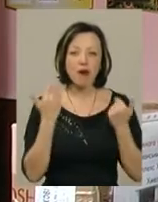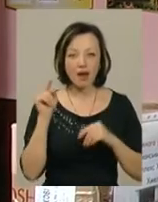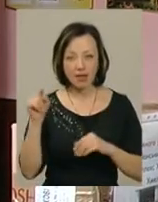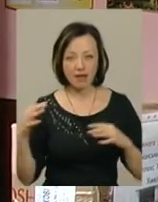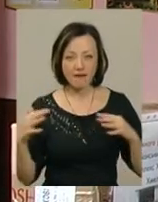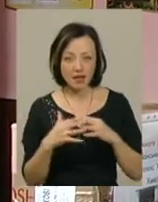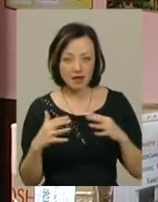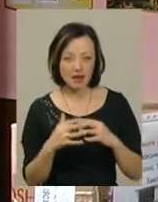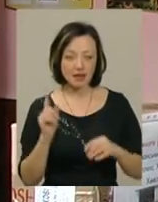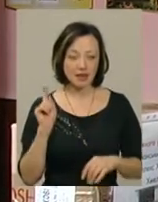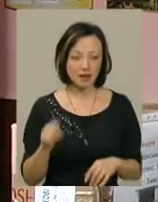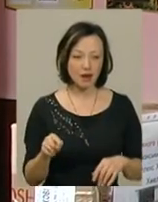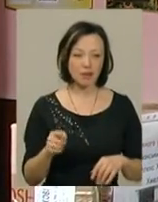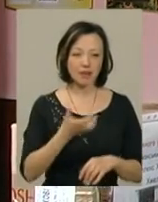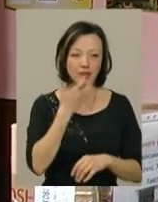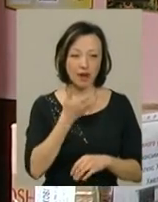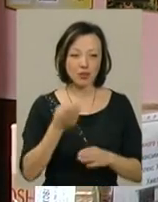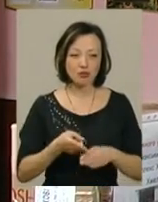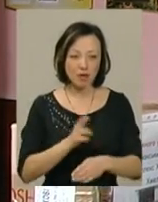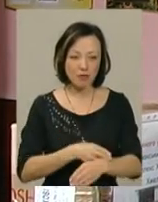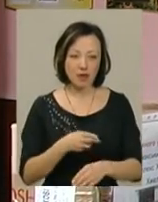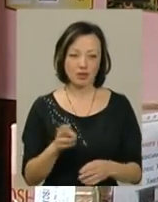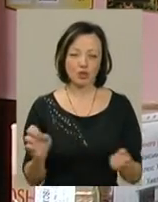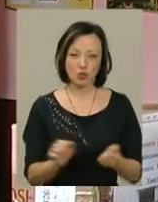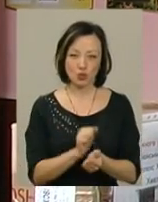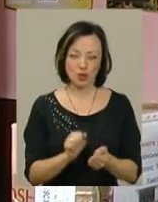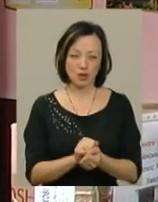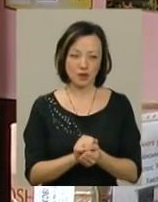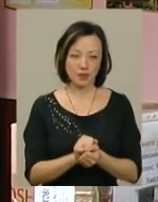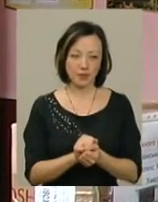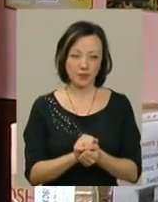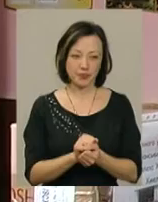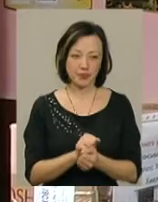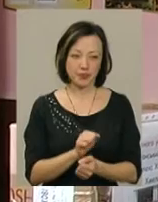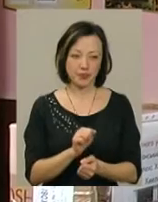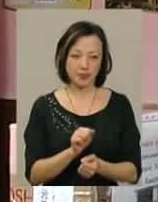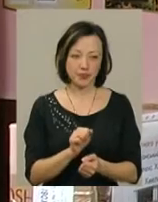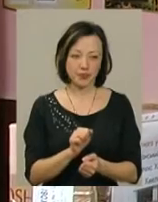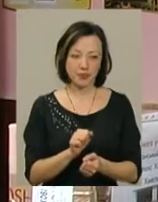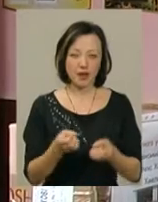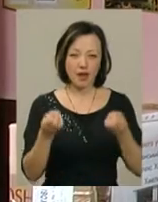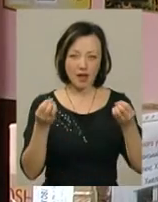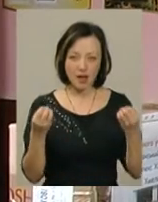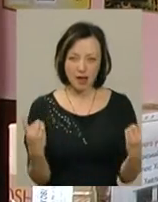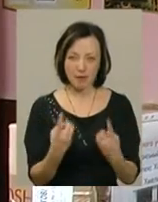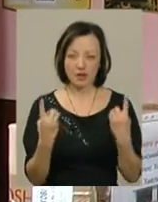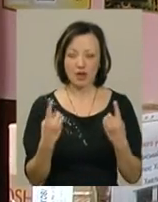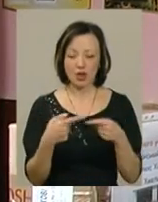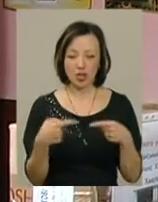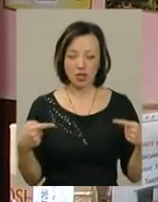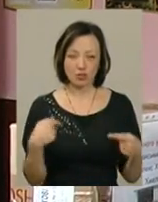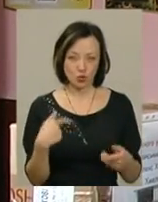там теплі шкарпетки, сухі. Тобто елементарні речі, які тут